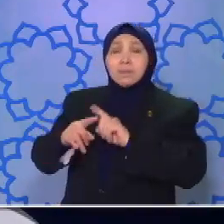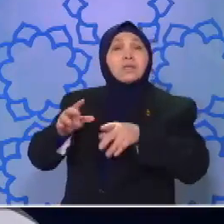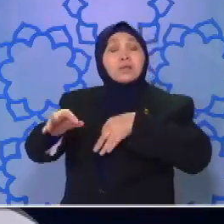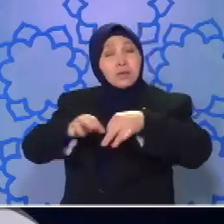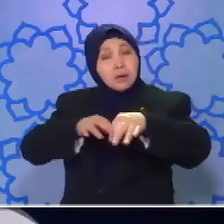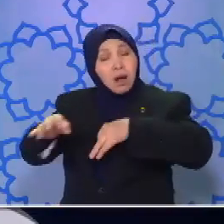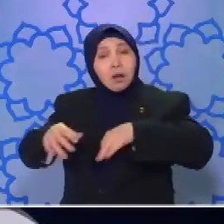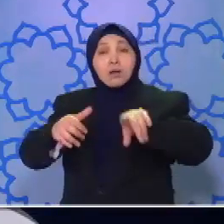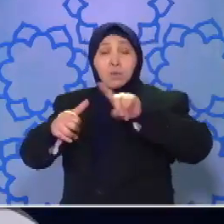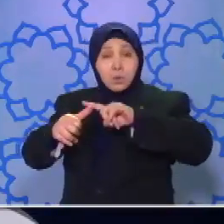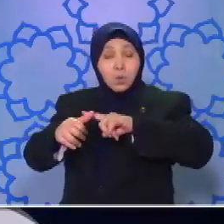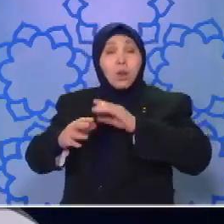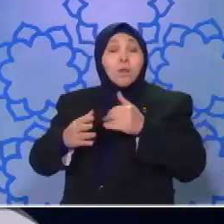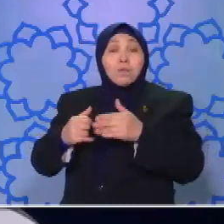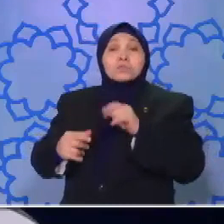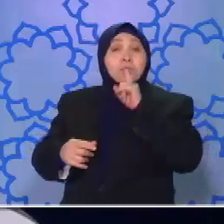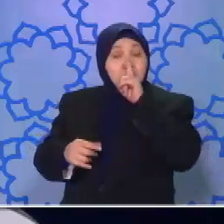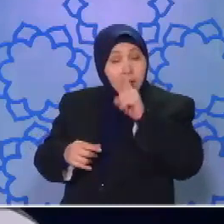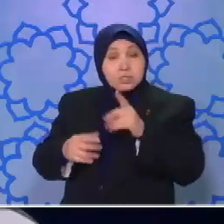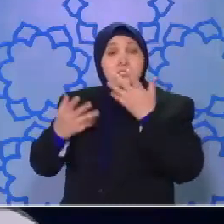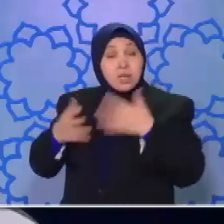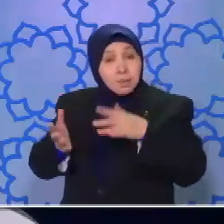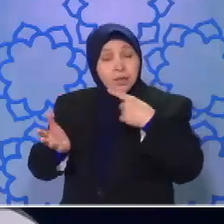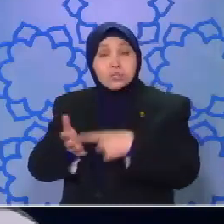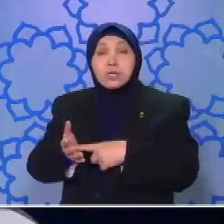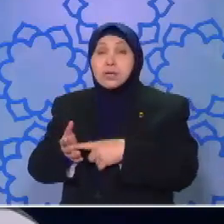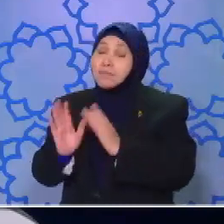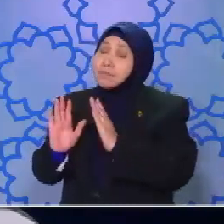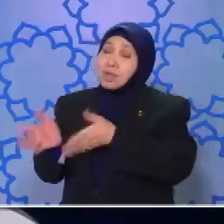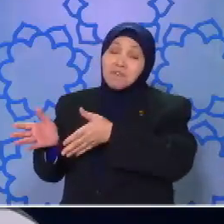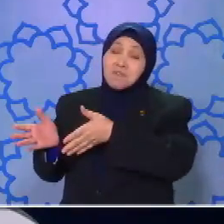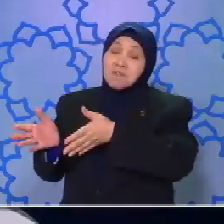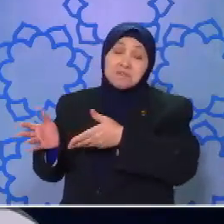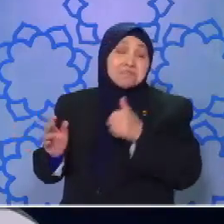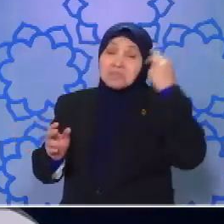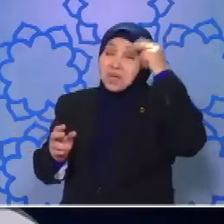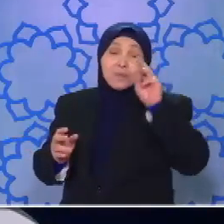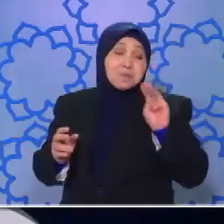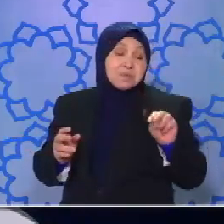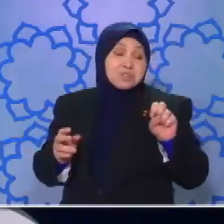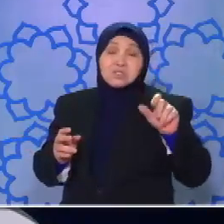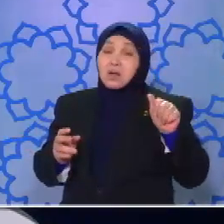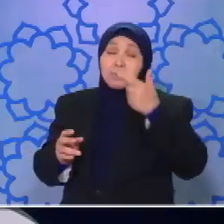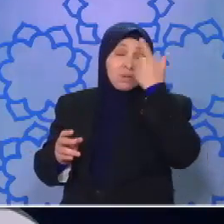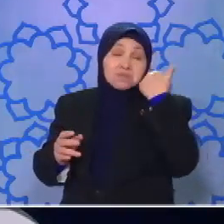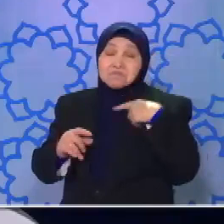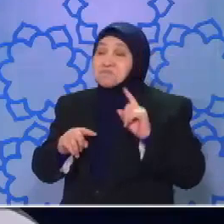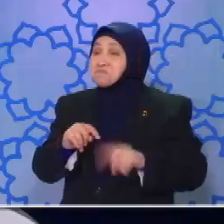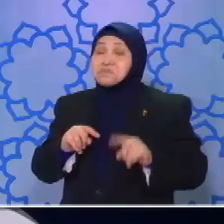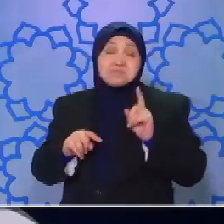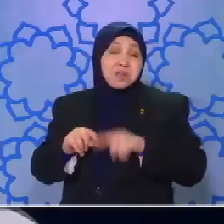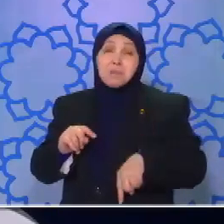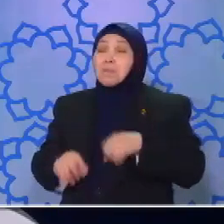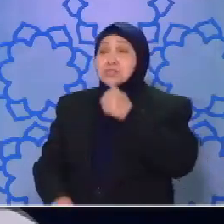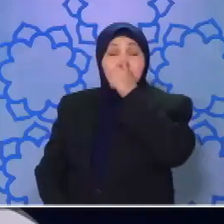dahulu walaupun sebenarnya lepas ini kena tinggallah Nabi Musa disebabkan tidak mampu